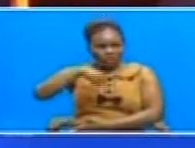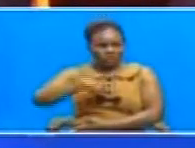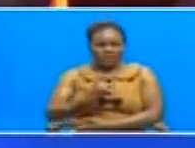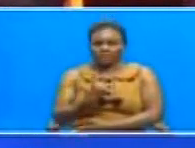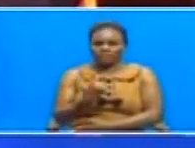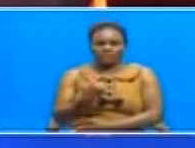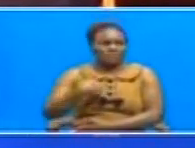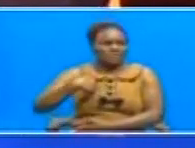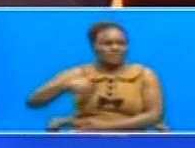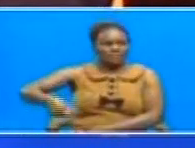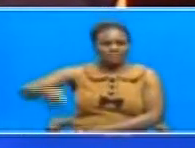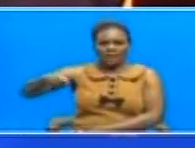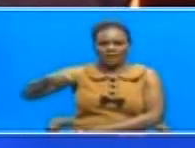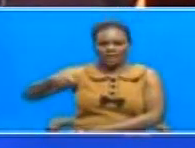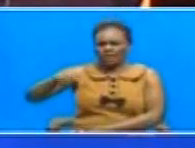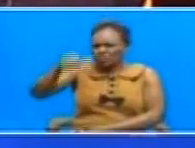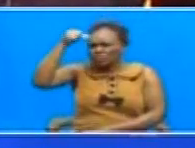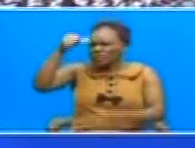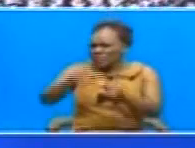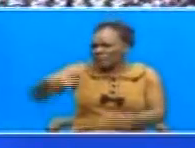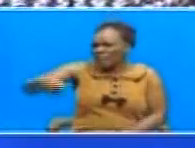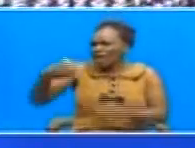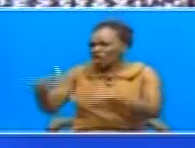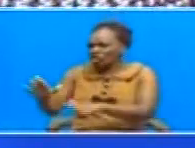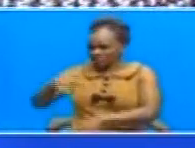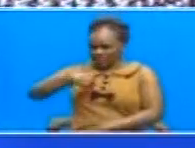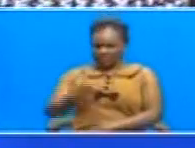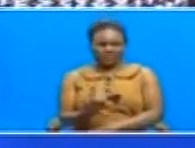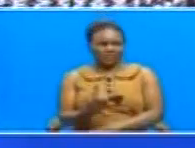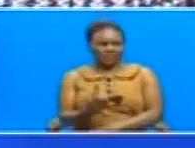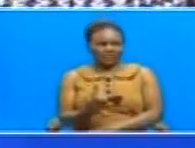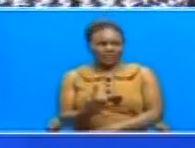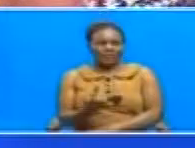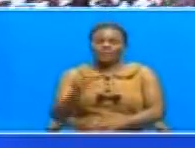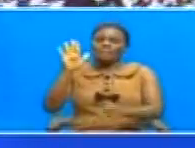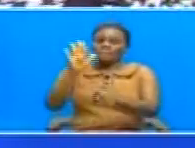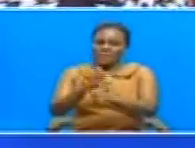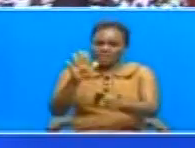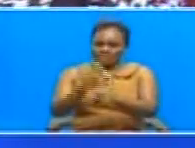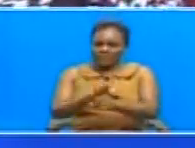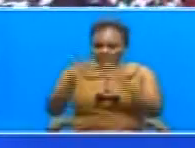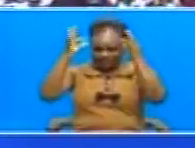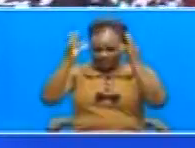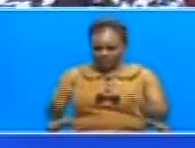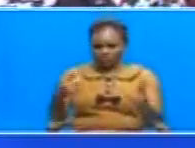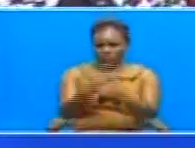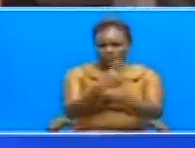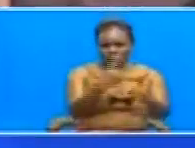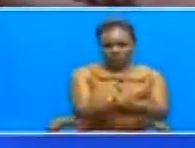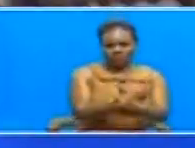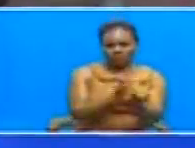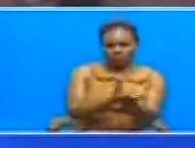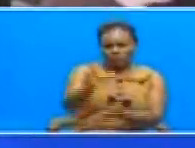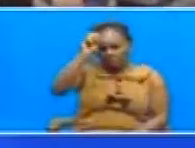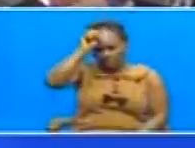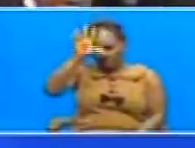ile babu, si mnakumbuka story? Jukwaa ambalo liliwacha wengi wakitoa kauli zao, mswada wa fedha katika kaunti